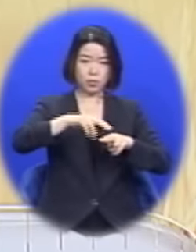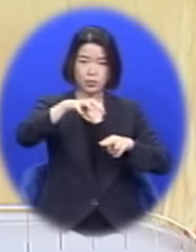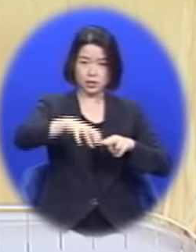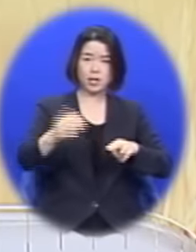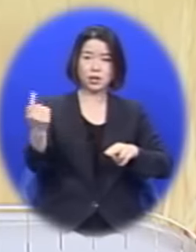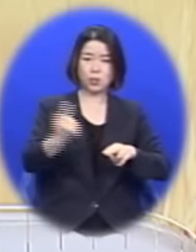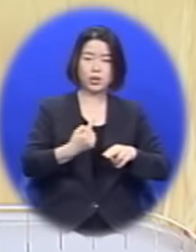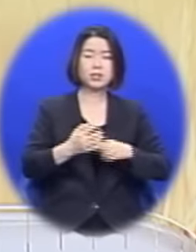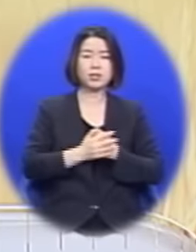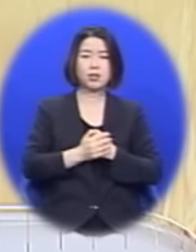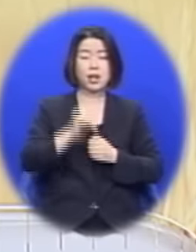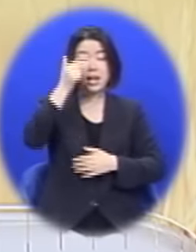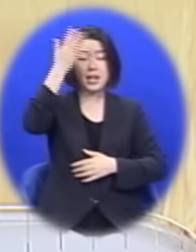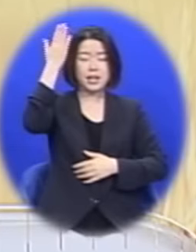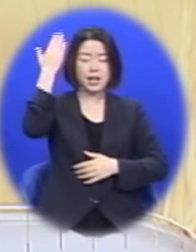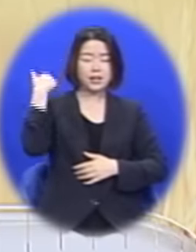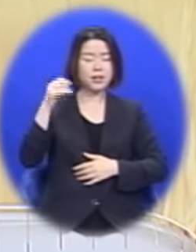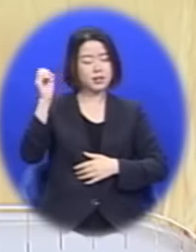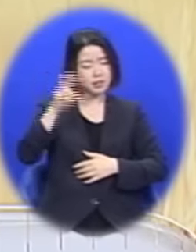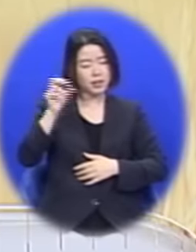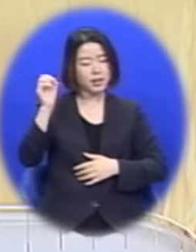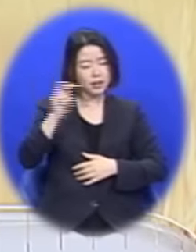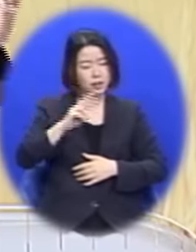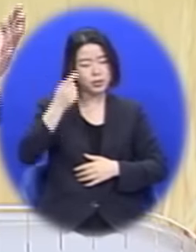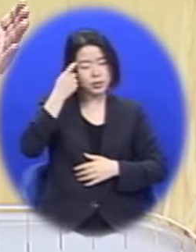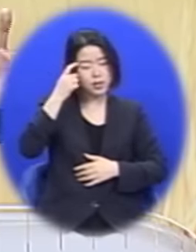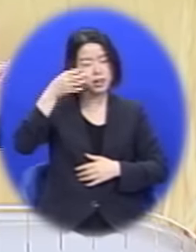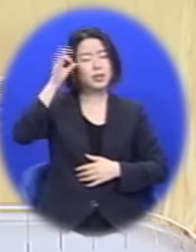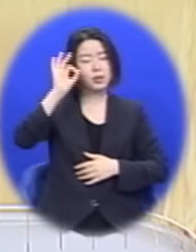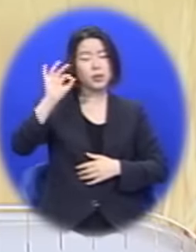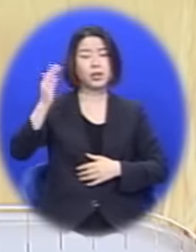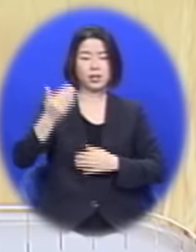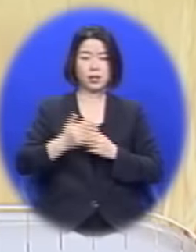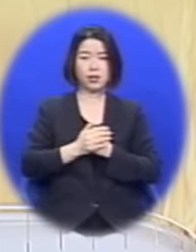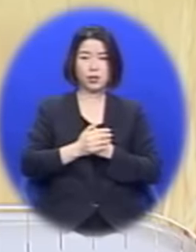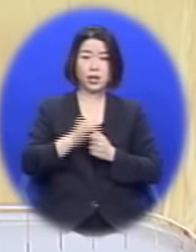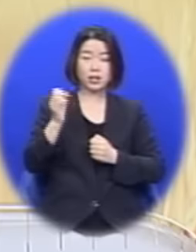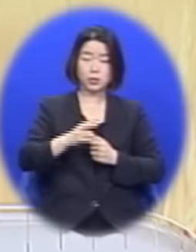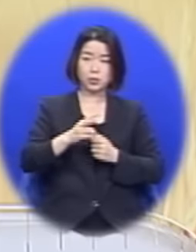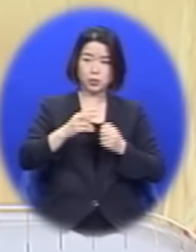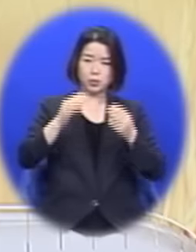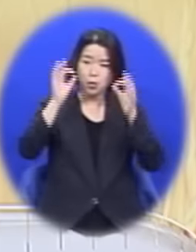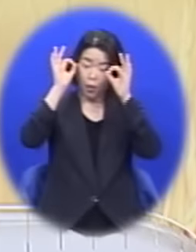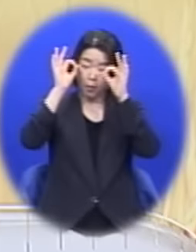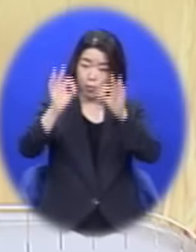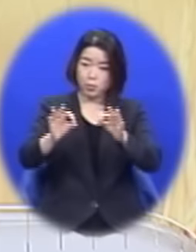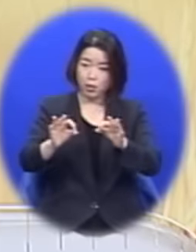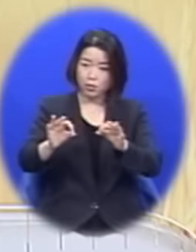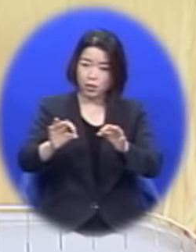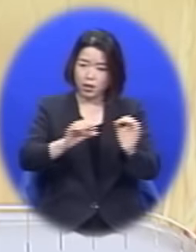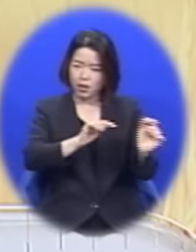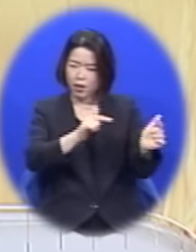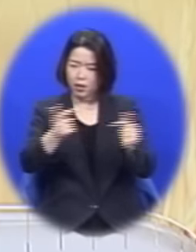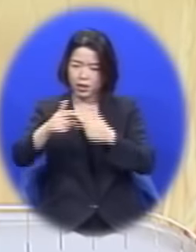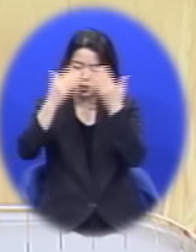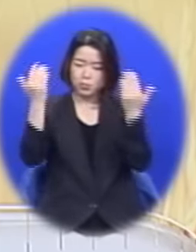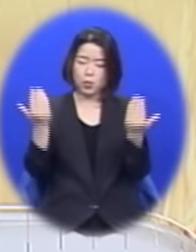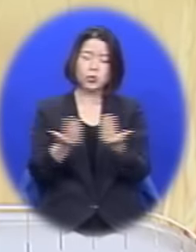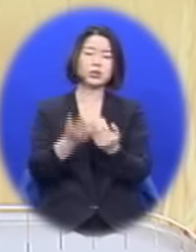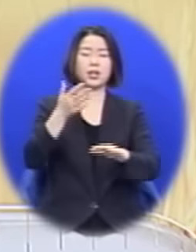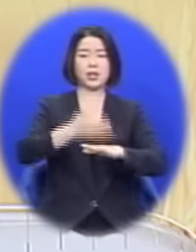그때를 자꾸 생각하게 하십니다. 그리고 보면은 모든 게 정말 감사해요. 일을 할 수 있다는 게 감사.